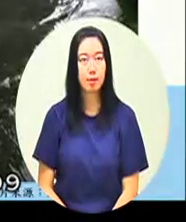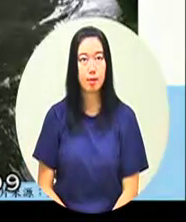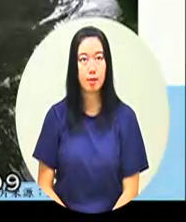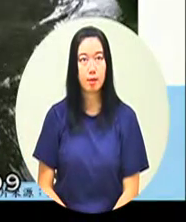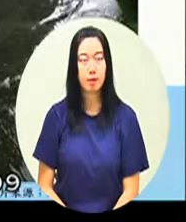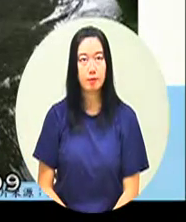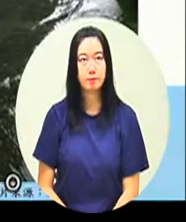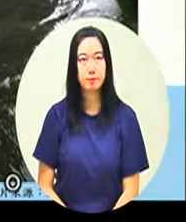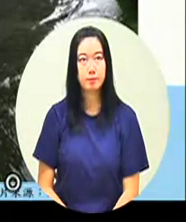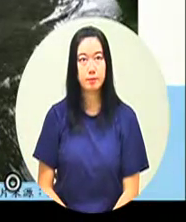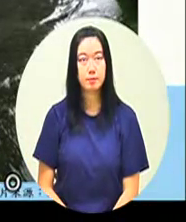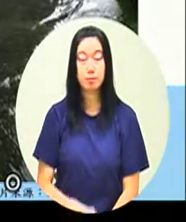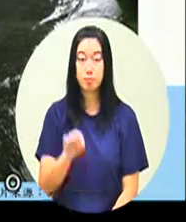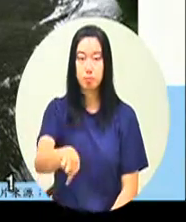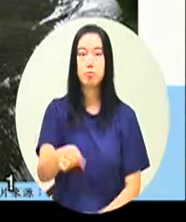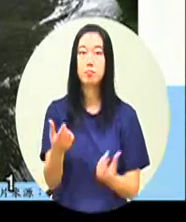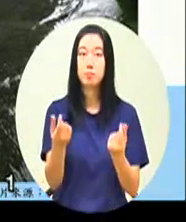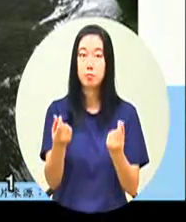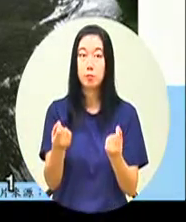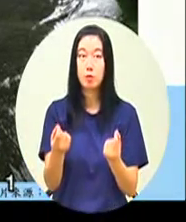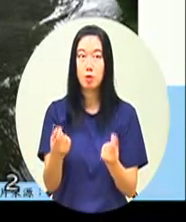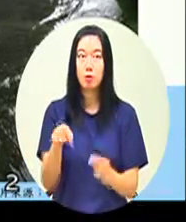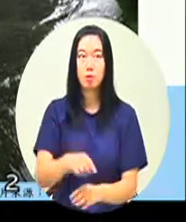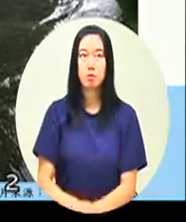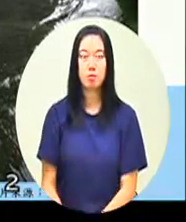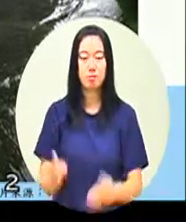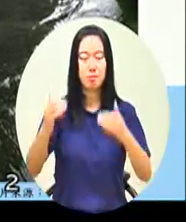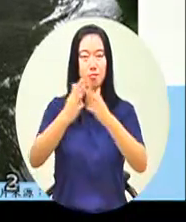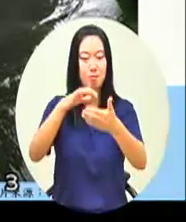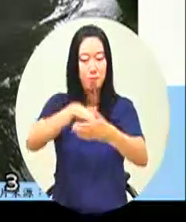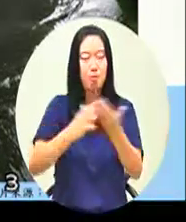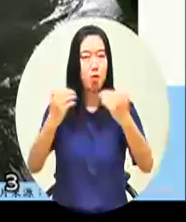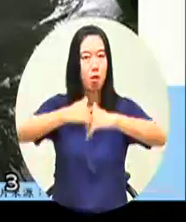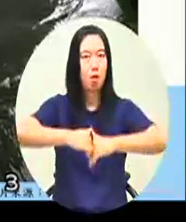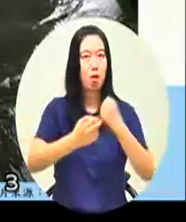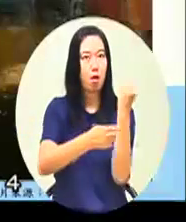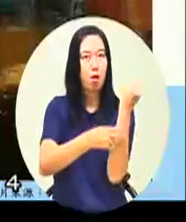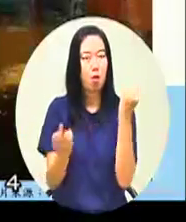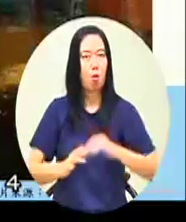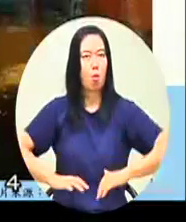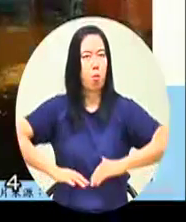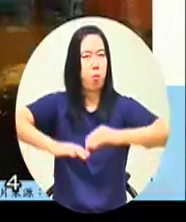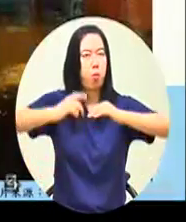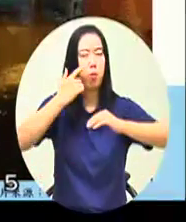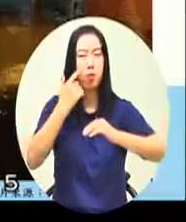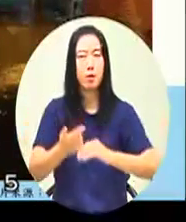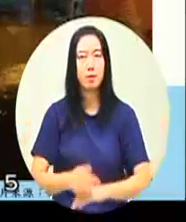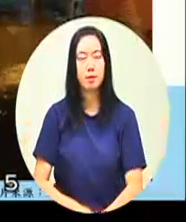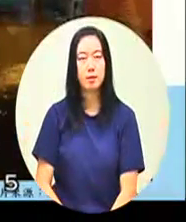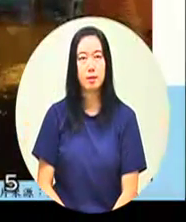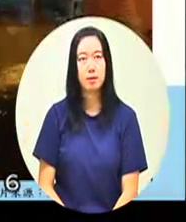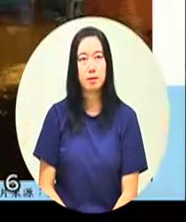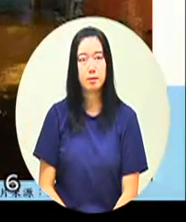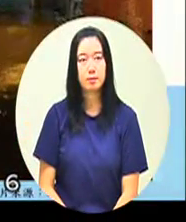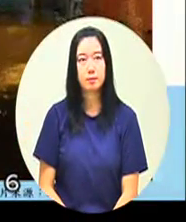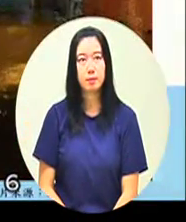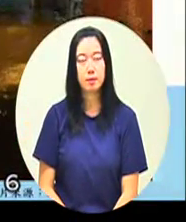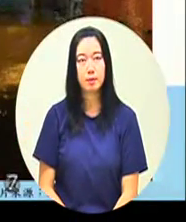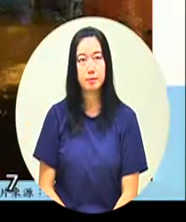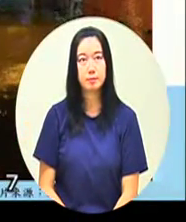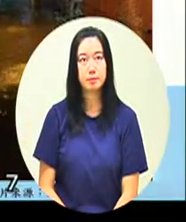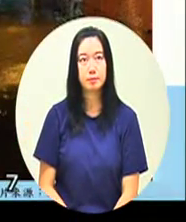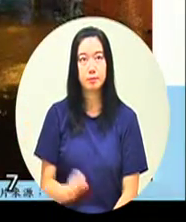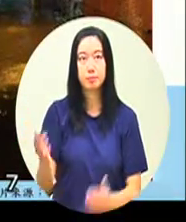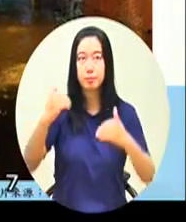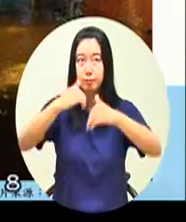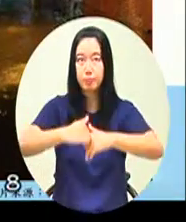哦。那这里也一样哦，一样是内坑哦，内坑这边哦淹水都非常严重，这个都是内